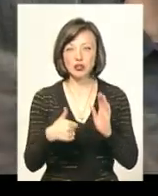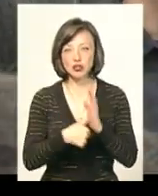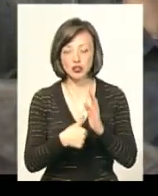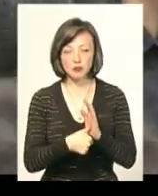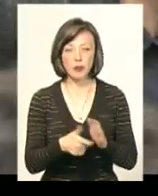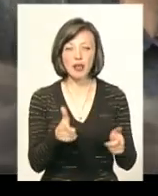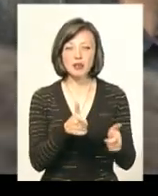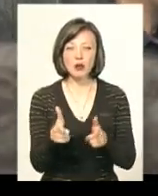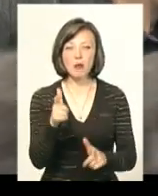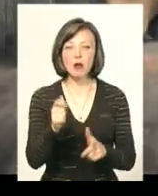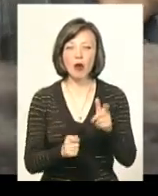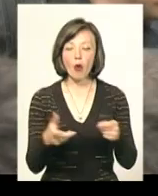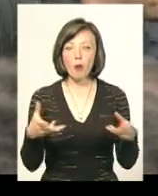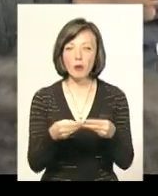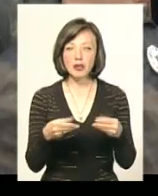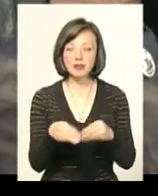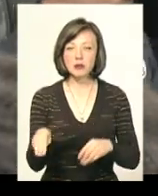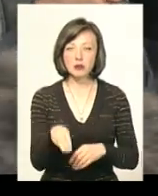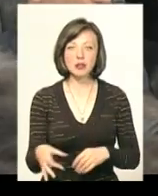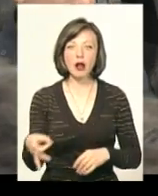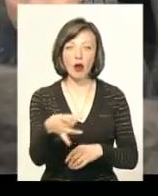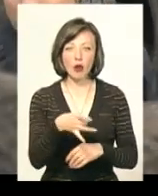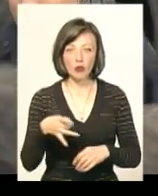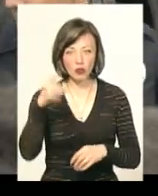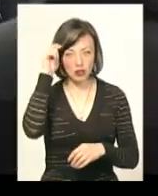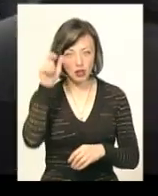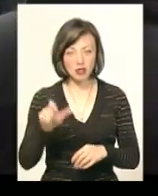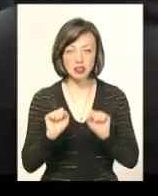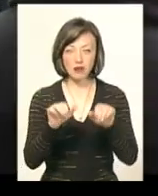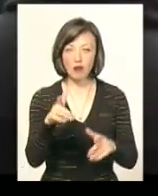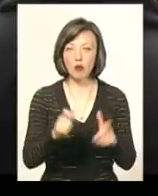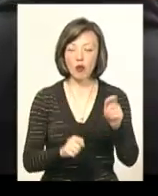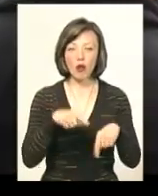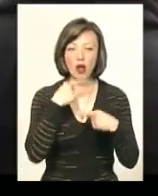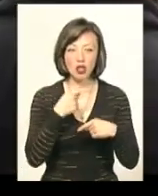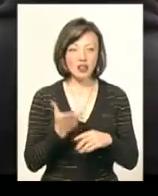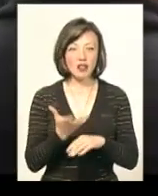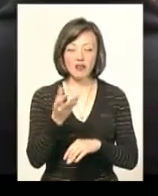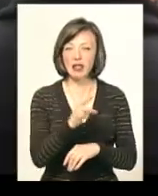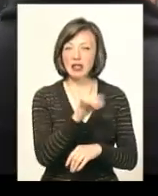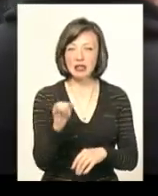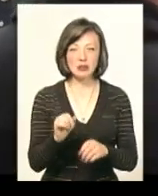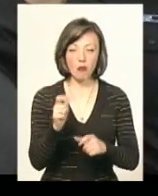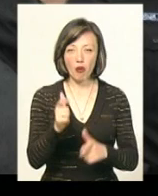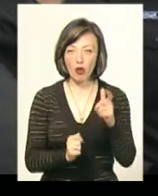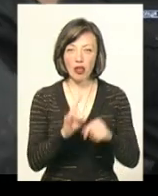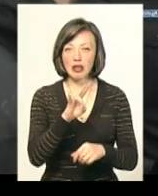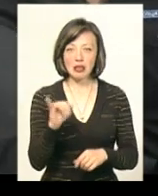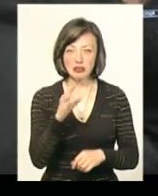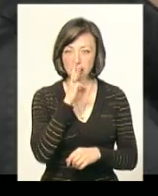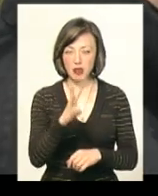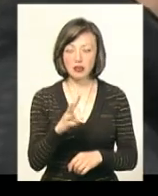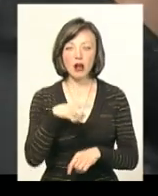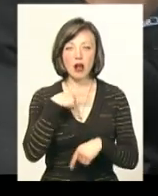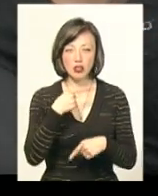6. Заготівельник молока кооперативу з Теофіпольського району Григорій, який також здавав молоко, каже, йому не виплатили ні за здане молоко, ні заробітної плати.